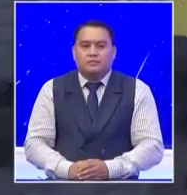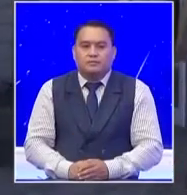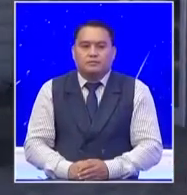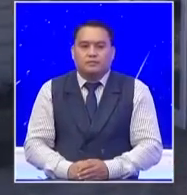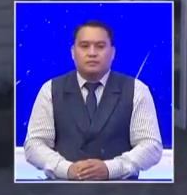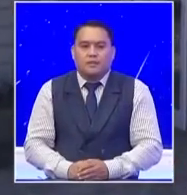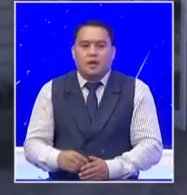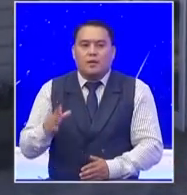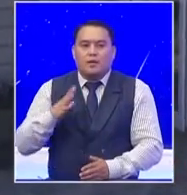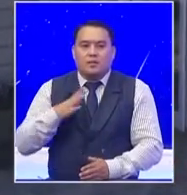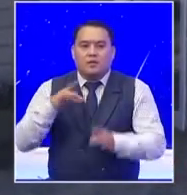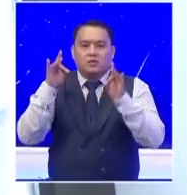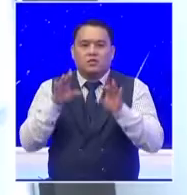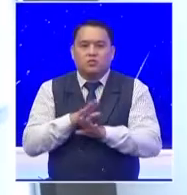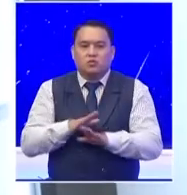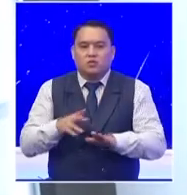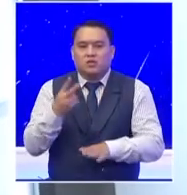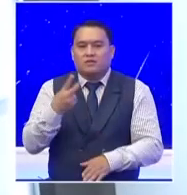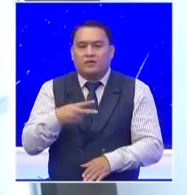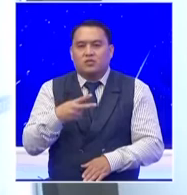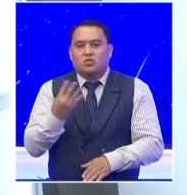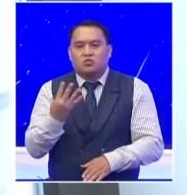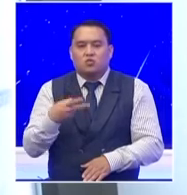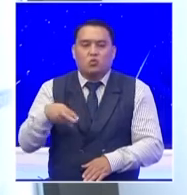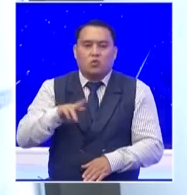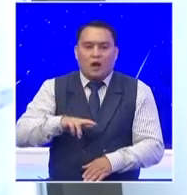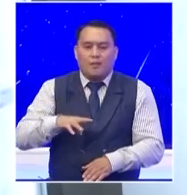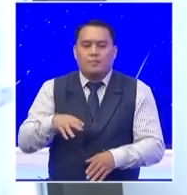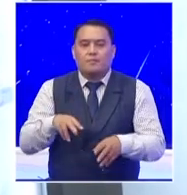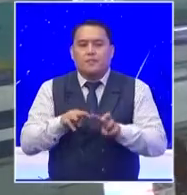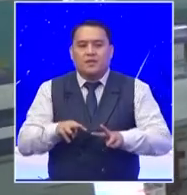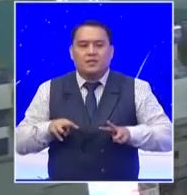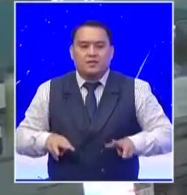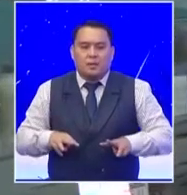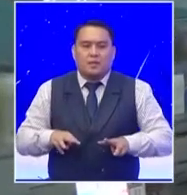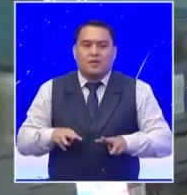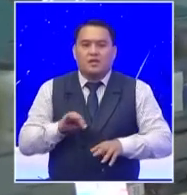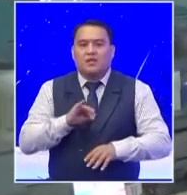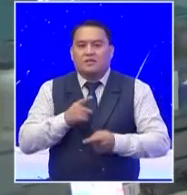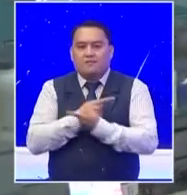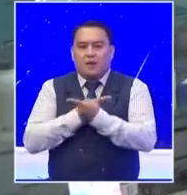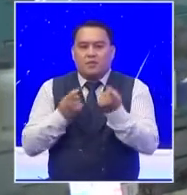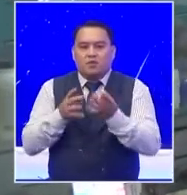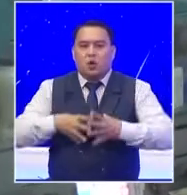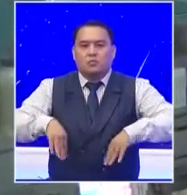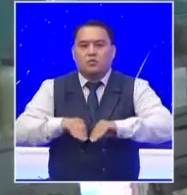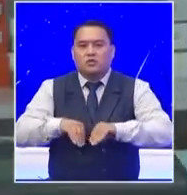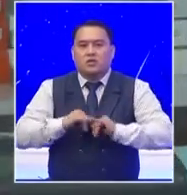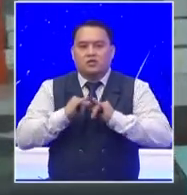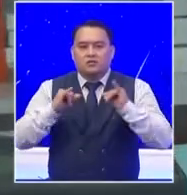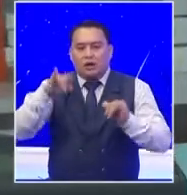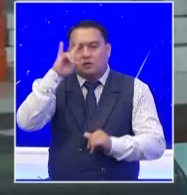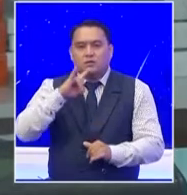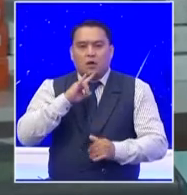Каратальской больницы был не случайен. 24 июля этого года между Министерством здравоохранения и Министерством информации и общественного развития Казахстана